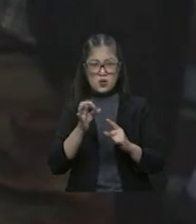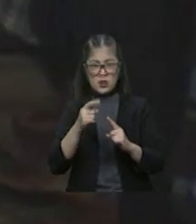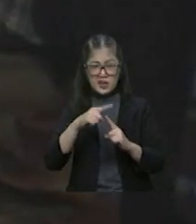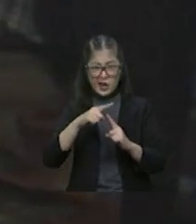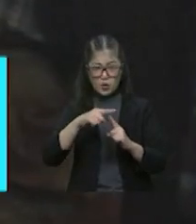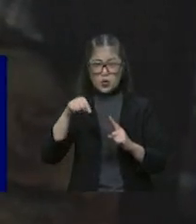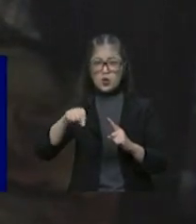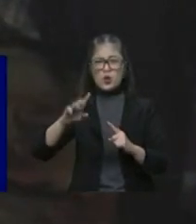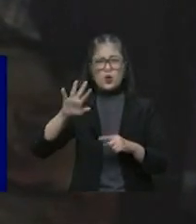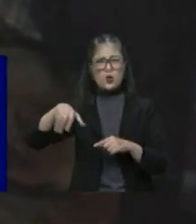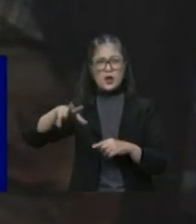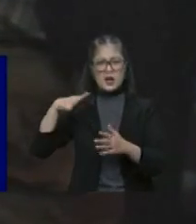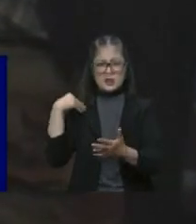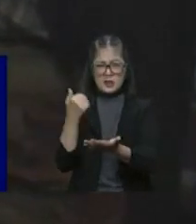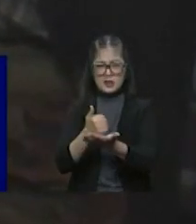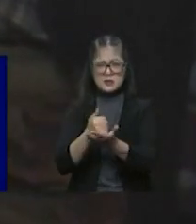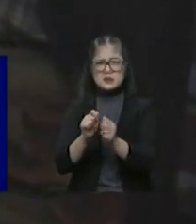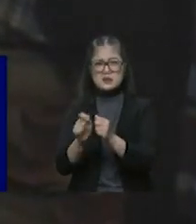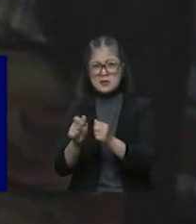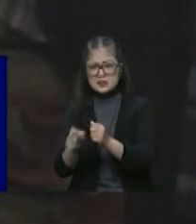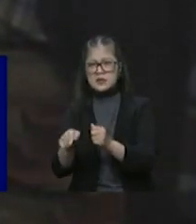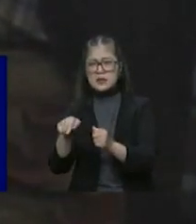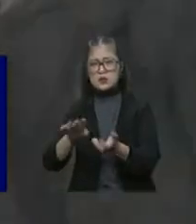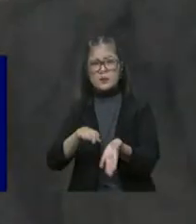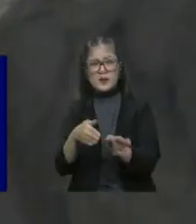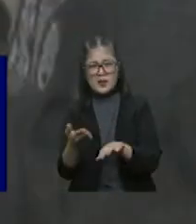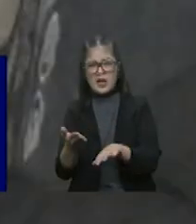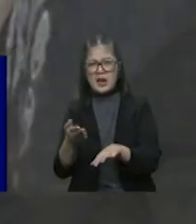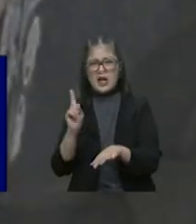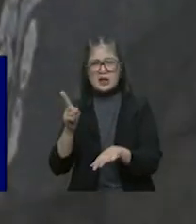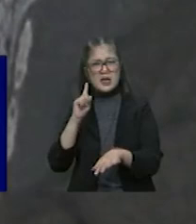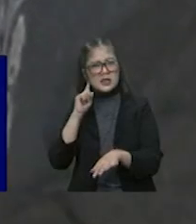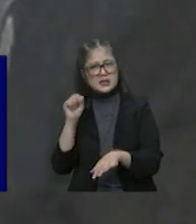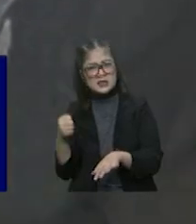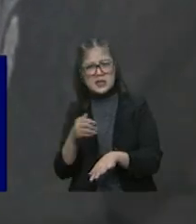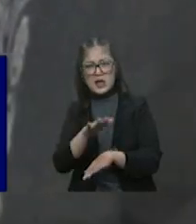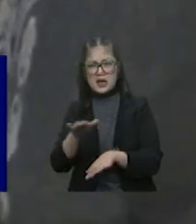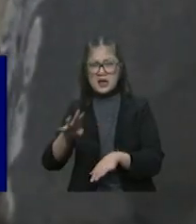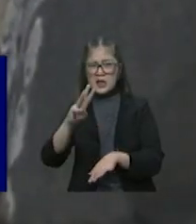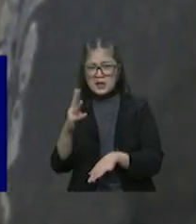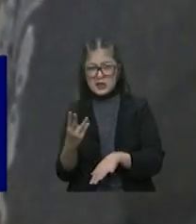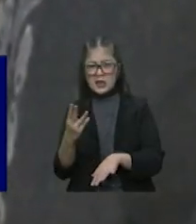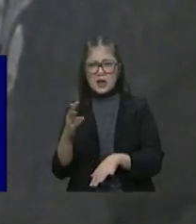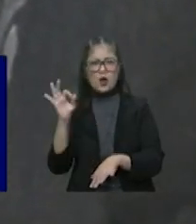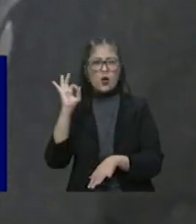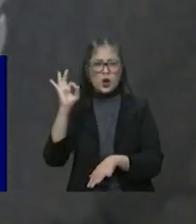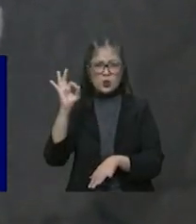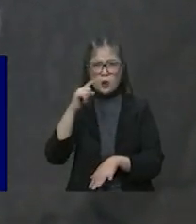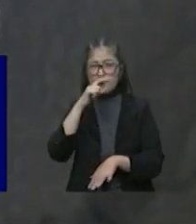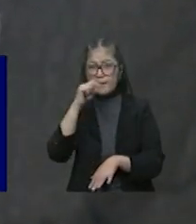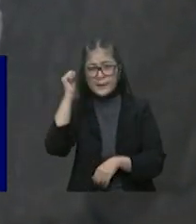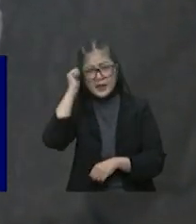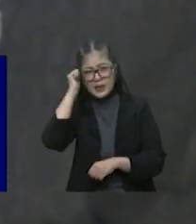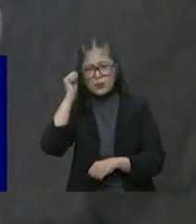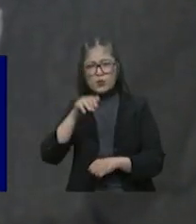saya anak dan kedua orang tuanya keluarga Meminta pelaksana proyek serta pemerintah bertanggung jawab atas penembakan KKB yang